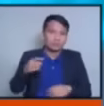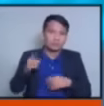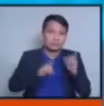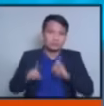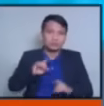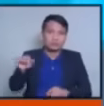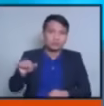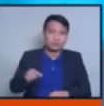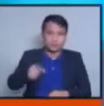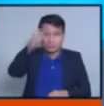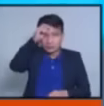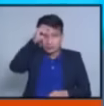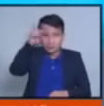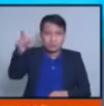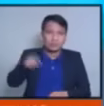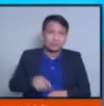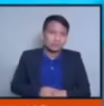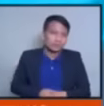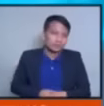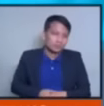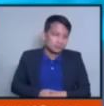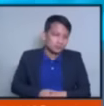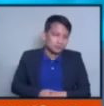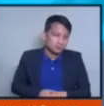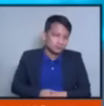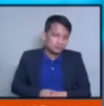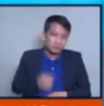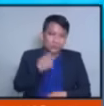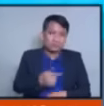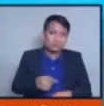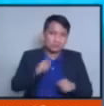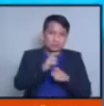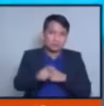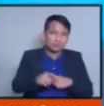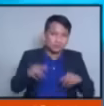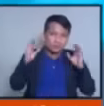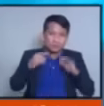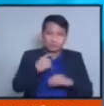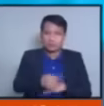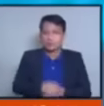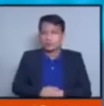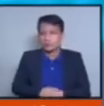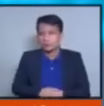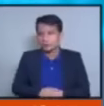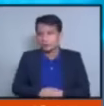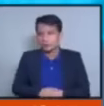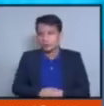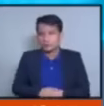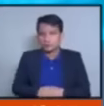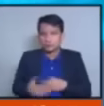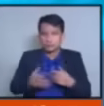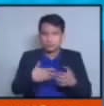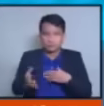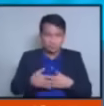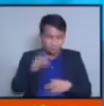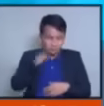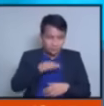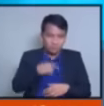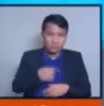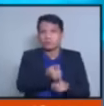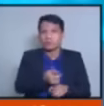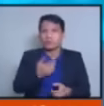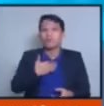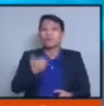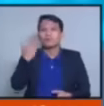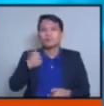walang matatanga mo dito. Sa kanya, nasumuko siya. Matagal ko lang tinetext, pero hindi siya suano. Ako nga, hindi ko kaano-ano yan, hindi ko kapatid. Bakit natuntun